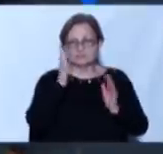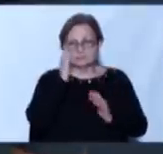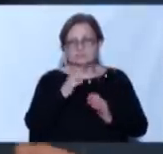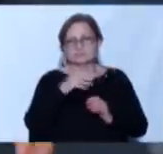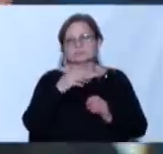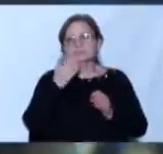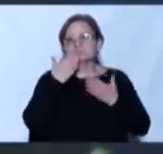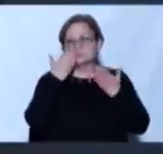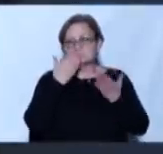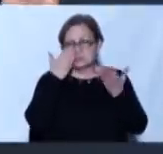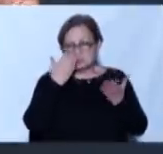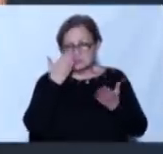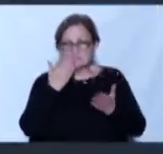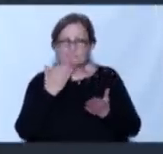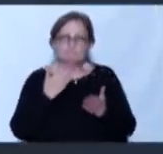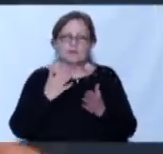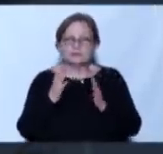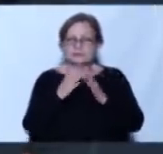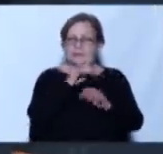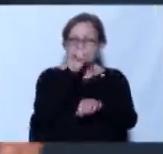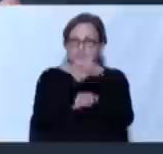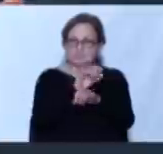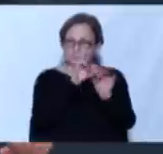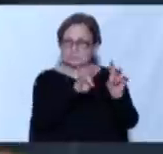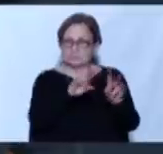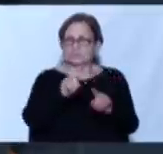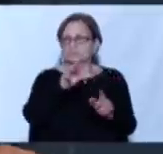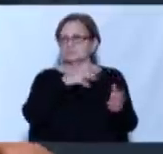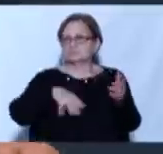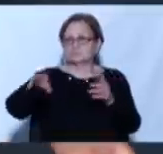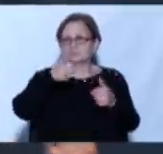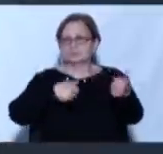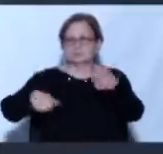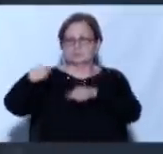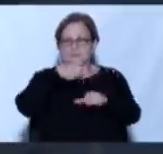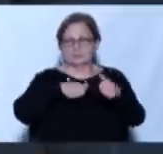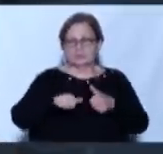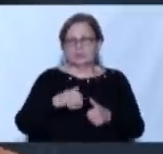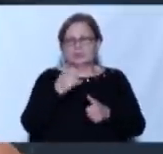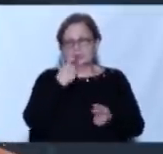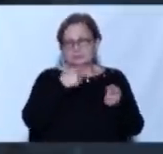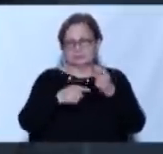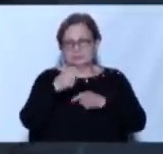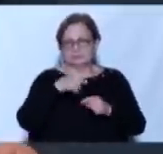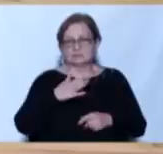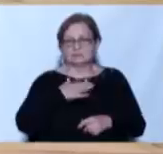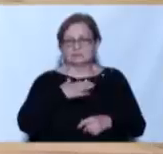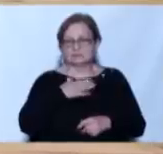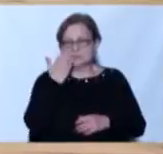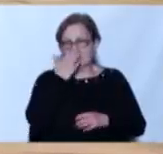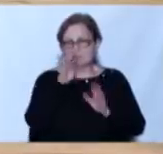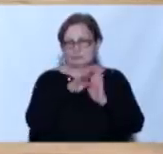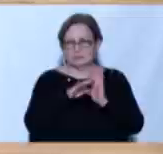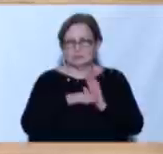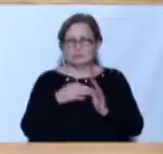ჩვენ ლოზუგი დავრჩეთ სახში, რათა ამით ხელი შეუწყოთ ადამიანებმა ერთმანეთს მთელ დედამიწას. ახლა დაუბრუნდეთ უშუალოდ ჩვენ საგანს და მე უნდა